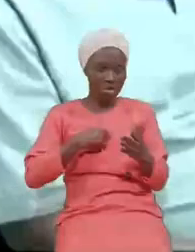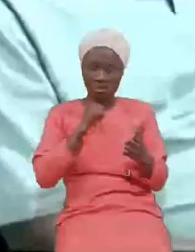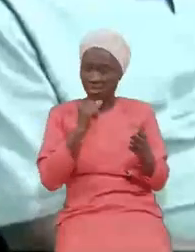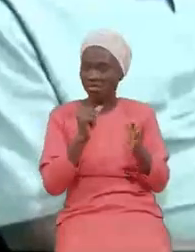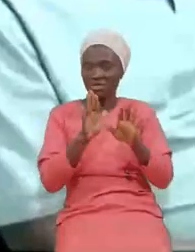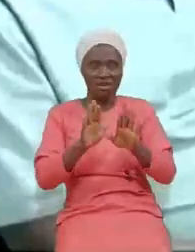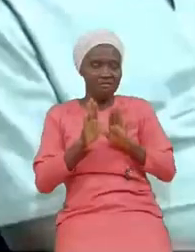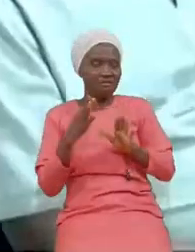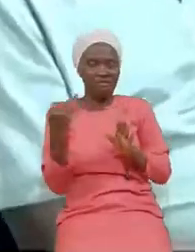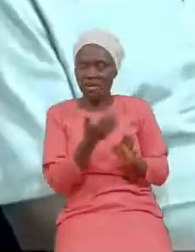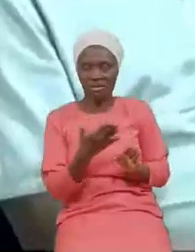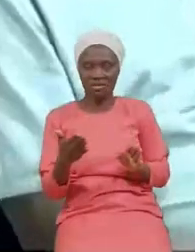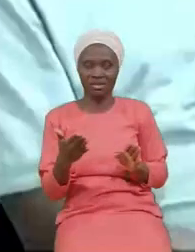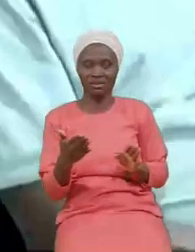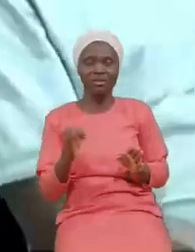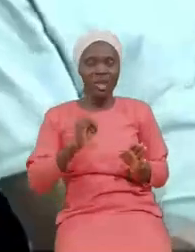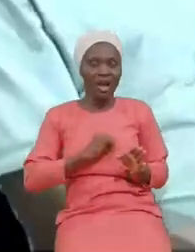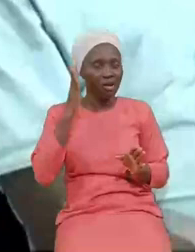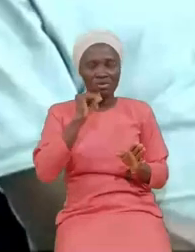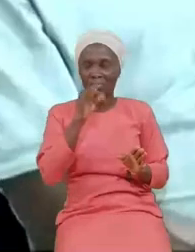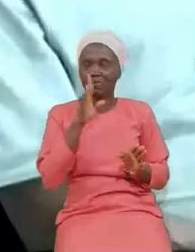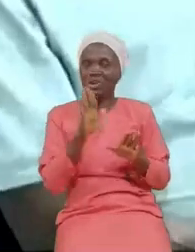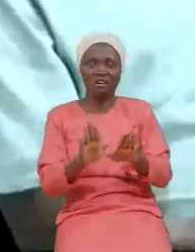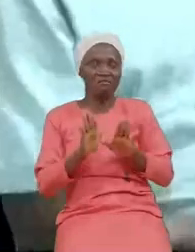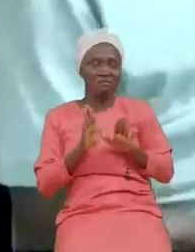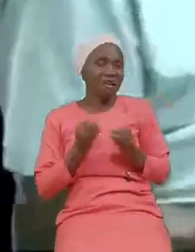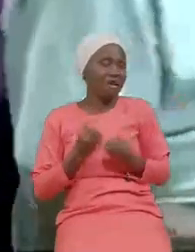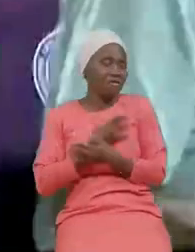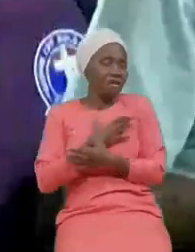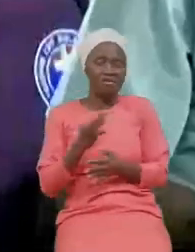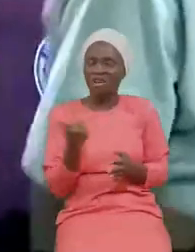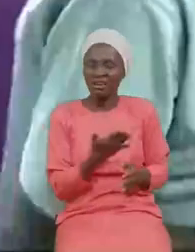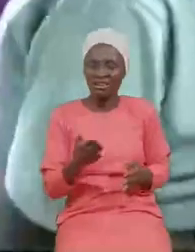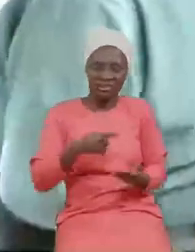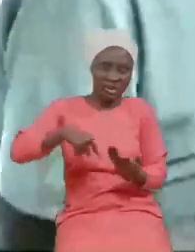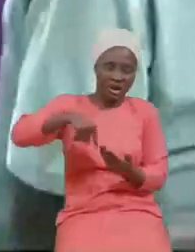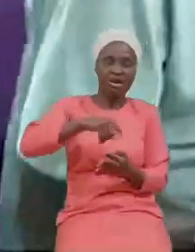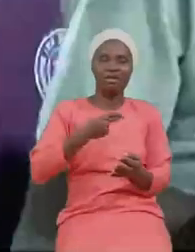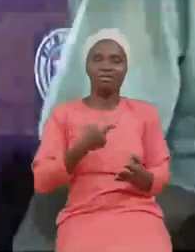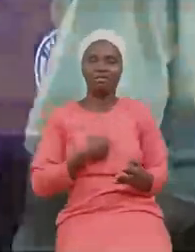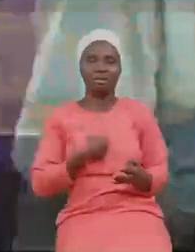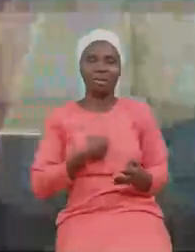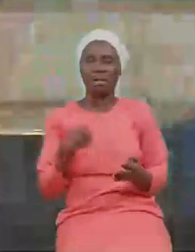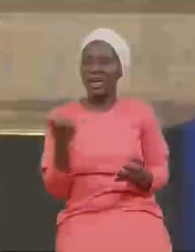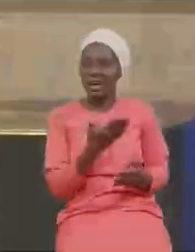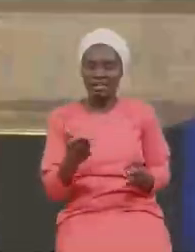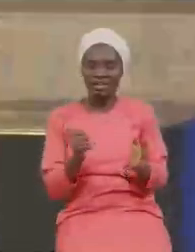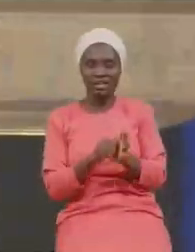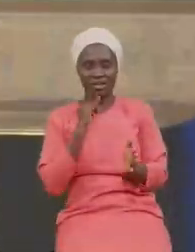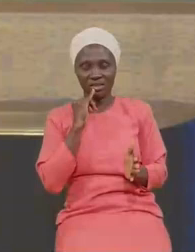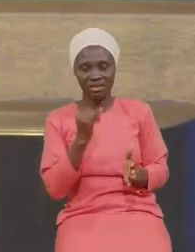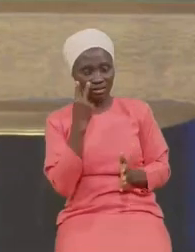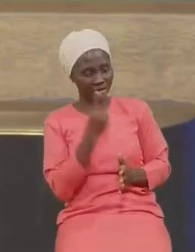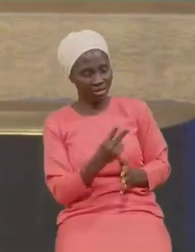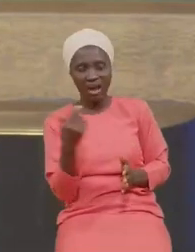Dieu merci je n'ai peur de rien je n'ai peur de rien derrière le rideau des choses autour de moi je ne crains rien que soit